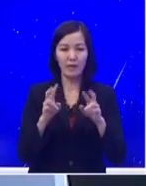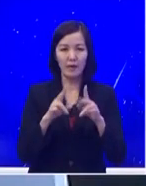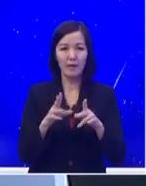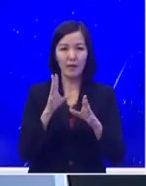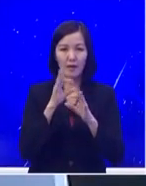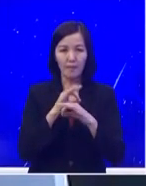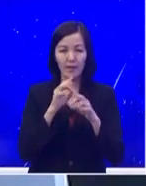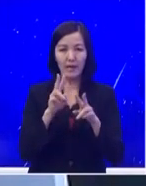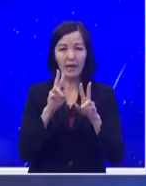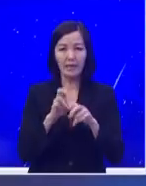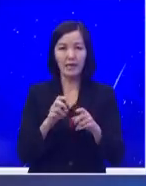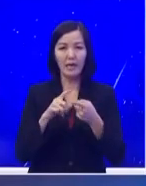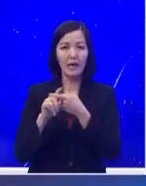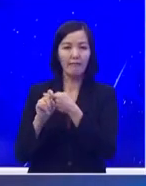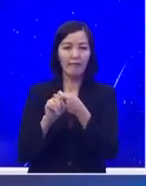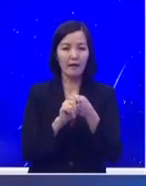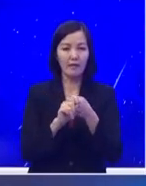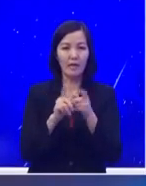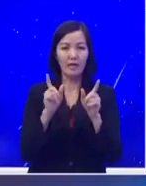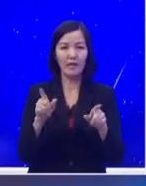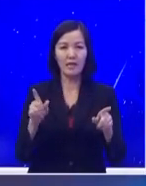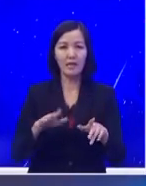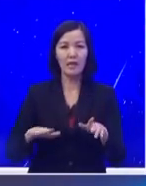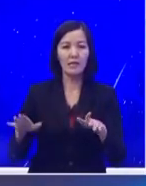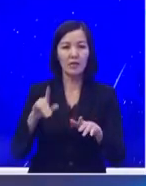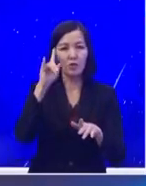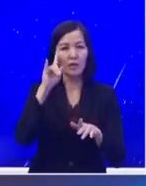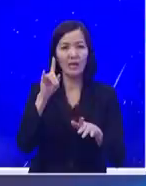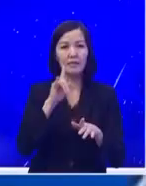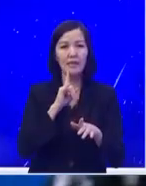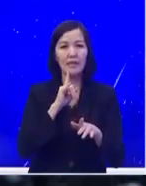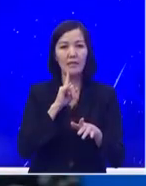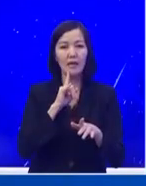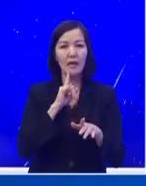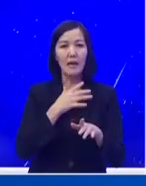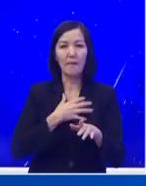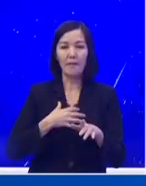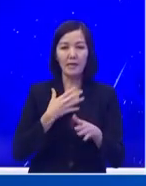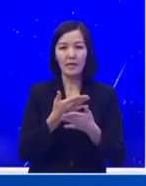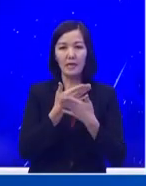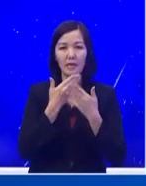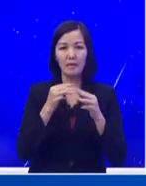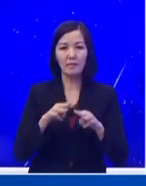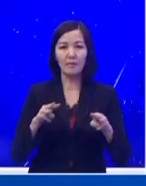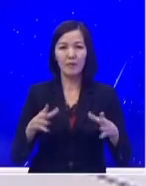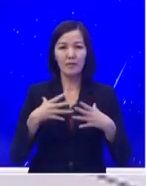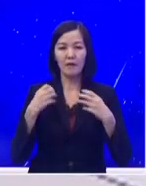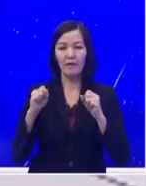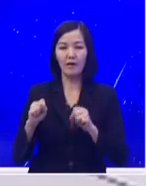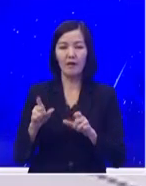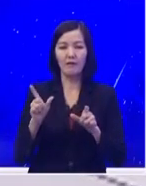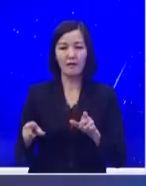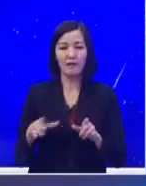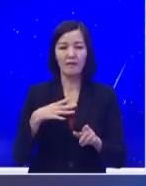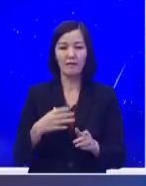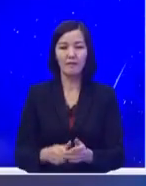по определению контактных лиц уже на территории Казахстана. Повода для паники нет, добавил министр здравоохранения.